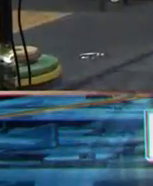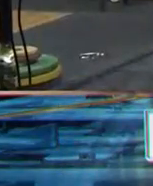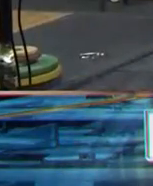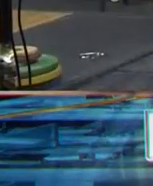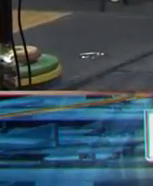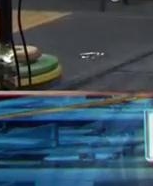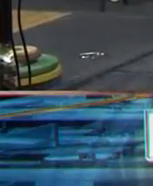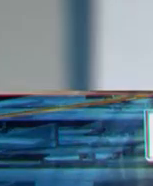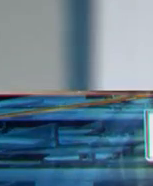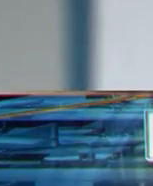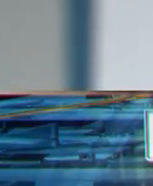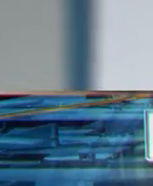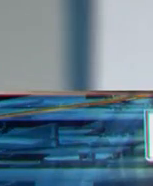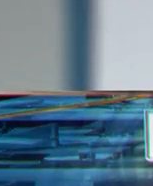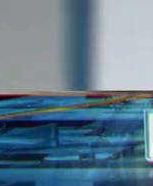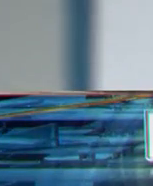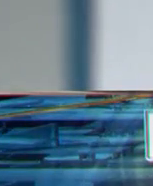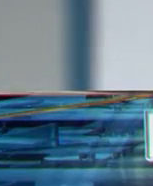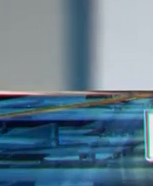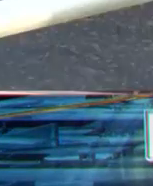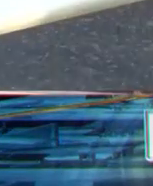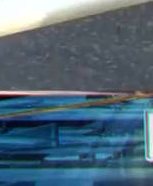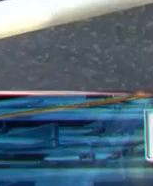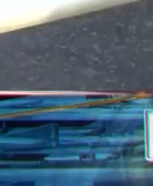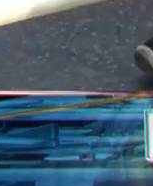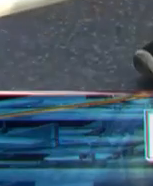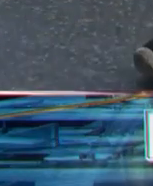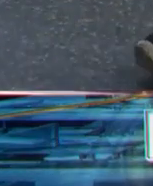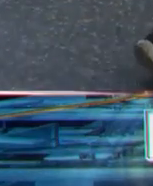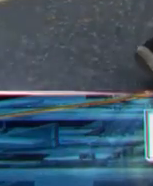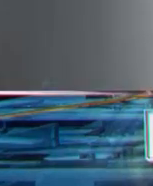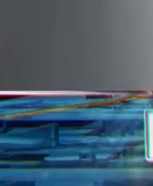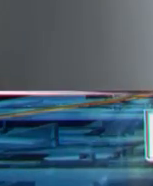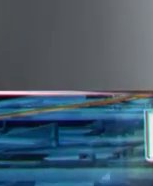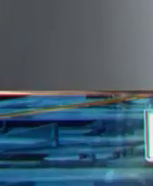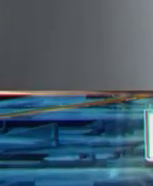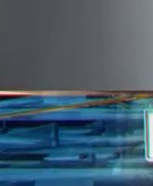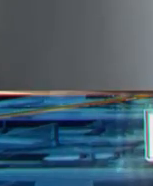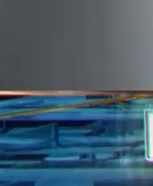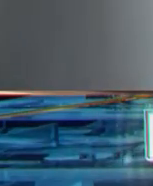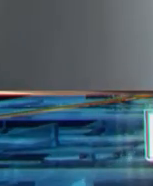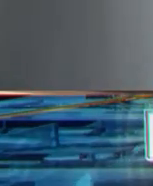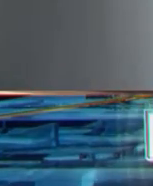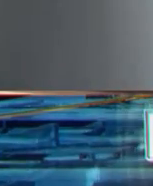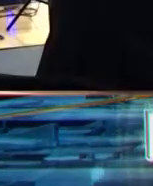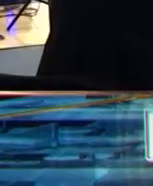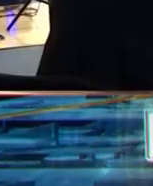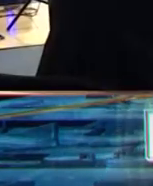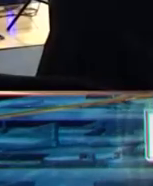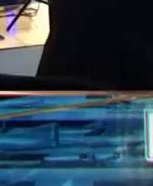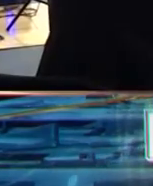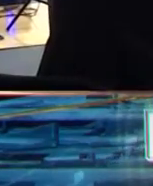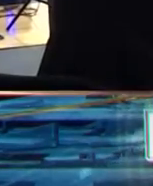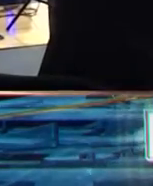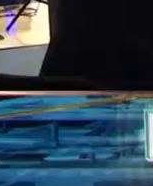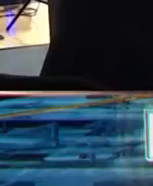Ауыр атлетикадан Қазақстан чемпионаты өтіп жатыр. Онлайн жарысқа 300-ден аса зілтемір шығатысуда. Алматы облысы 26 үздік спортшысын